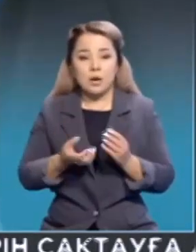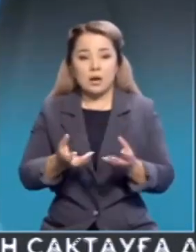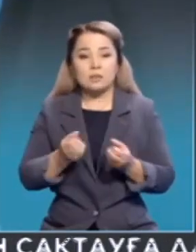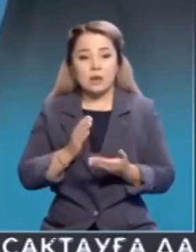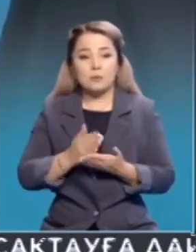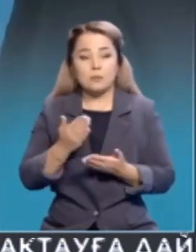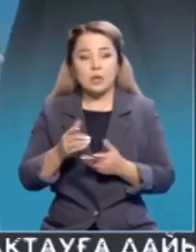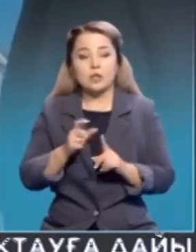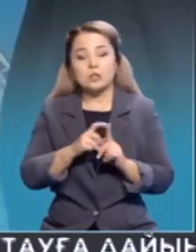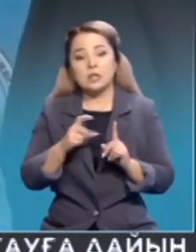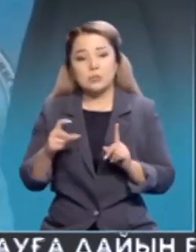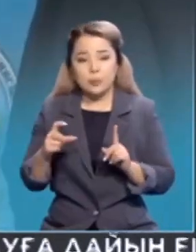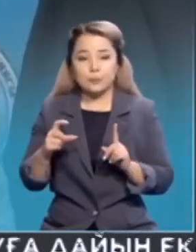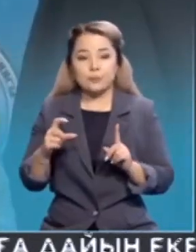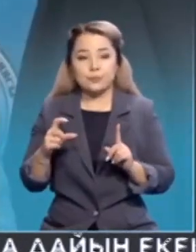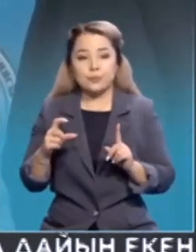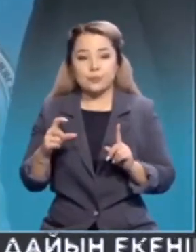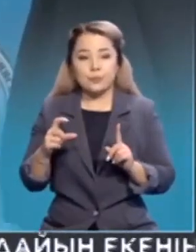кезде мәтіні